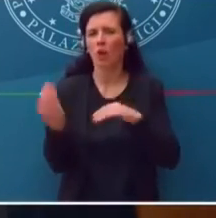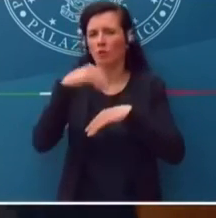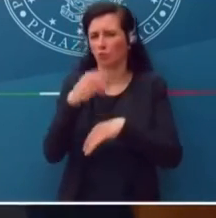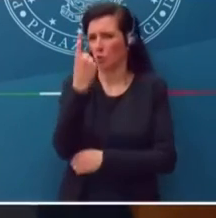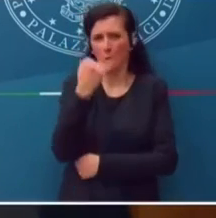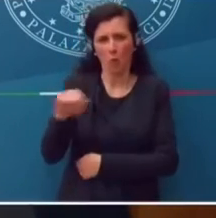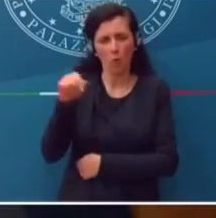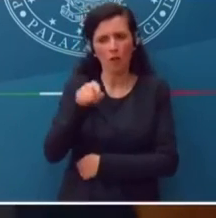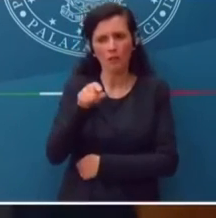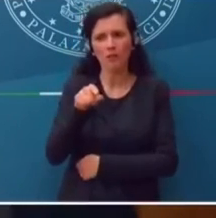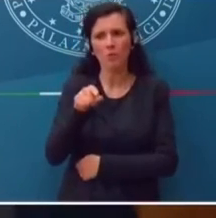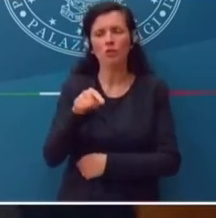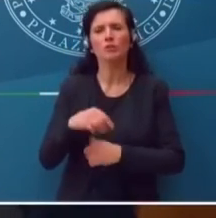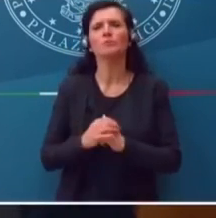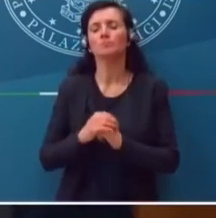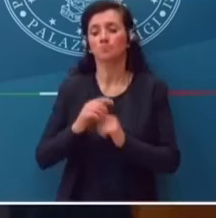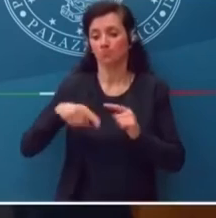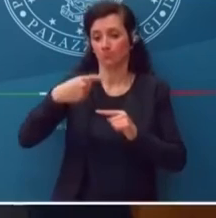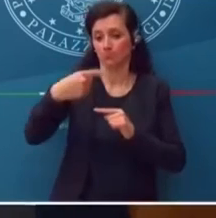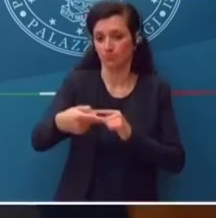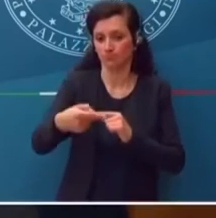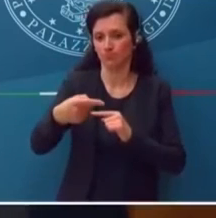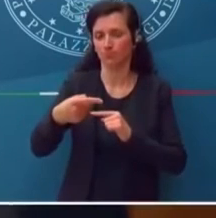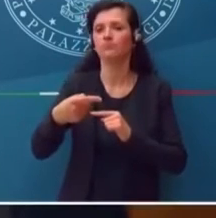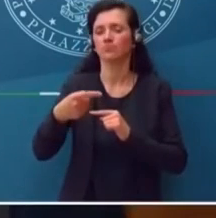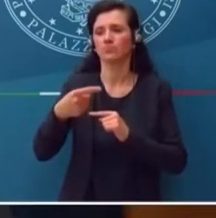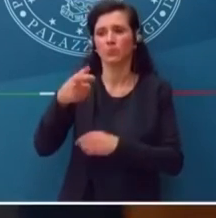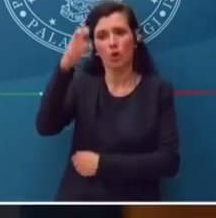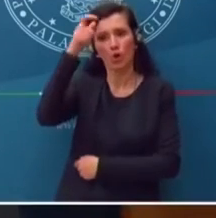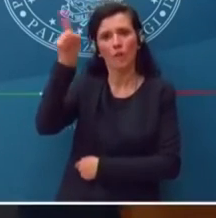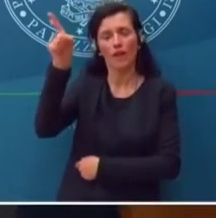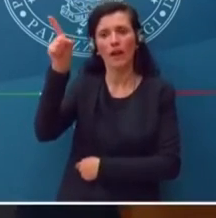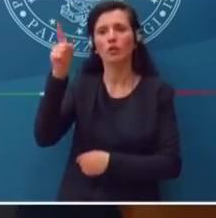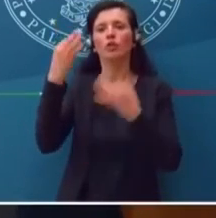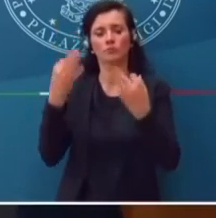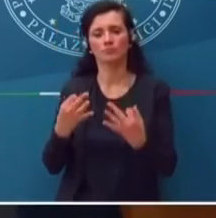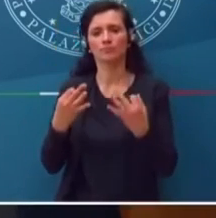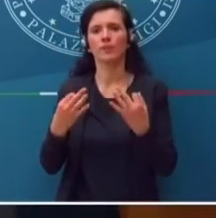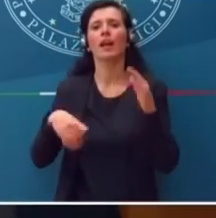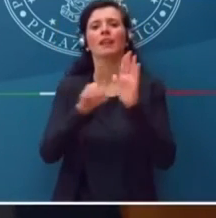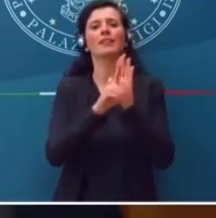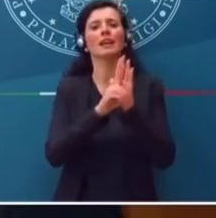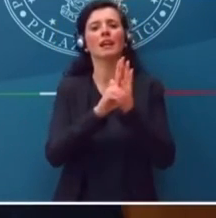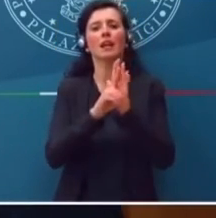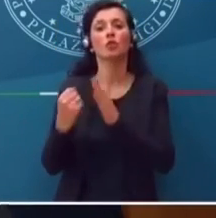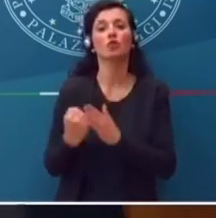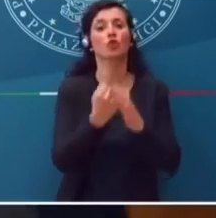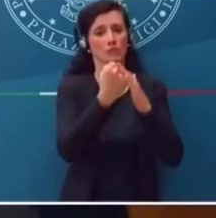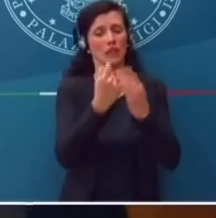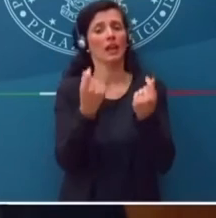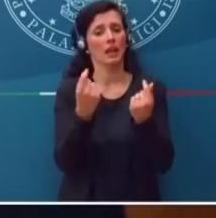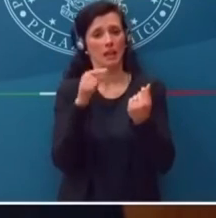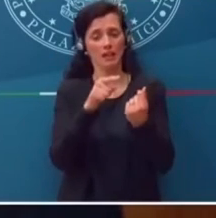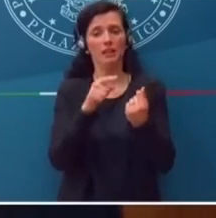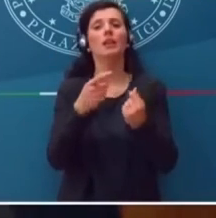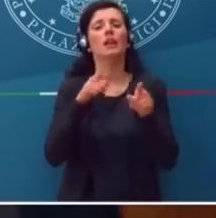cosa, nei prossimi giorni il governo dovrà adottare anche un nuovo decreto sostegni che sarà legato a uno